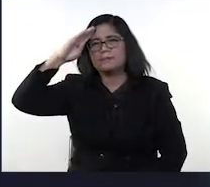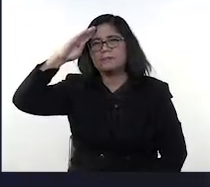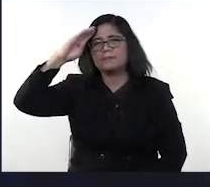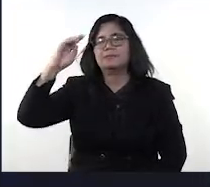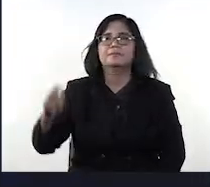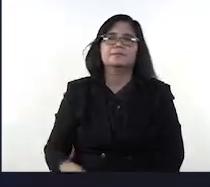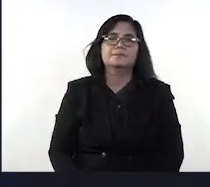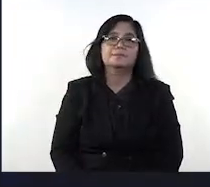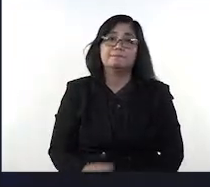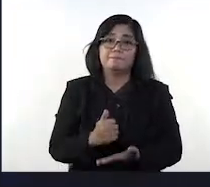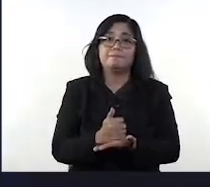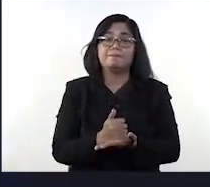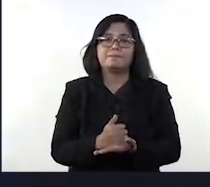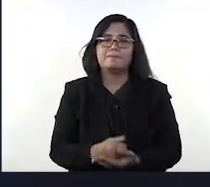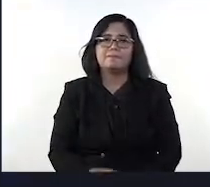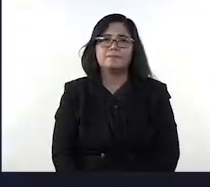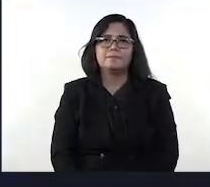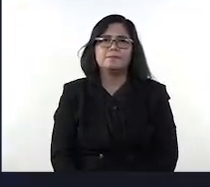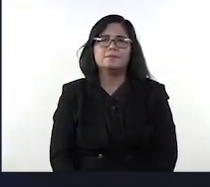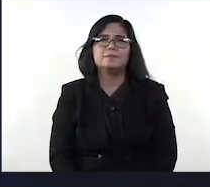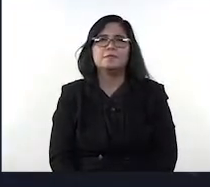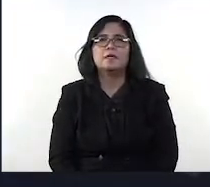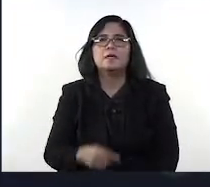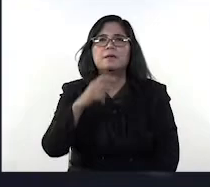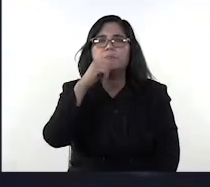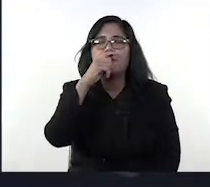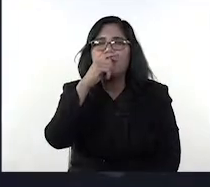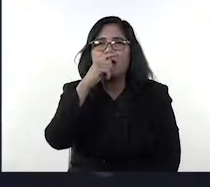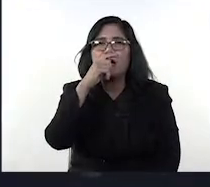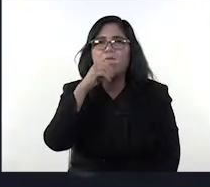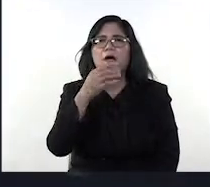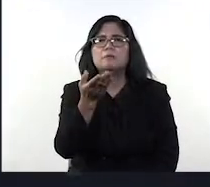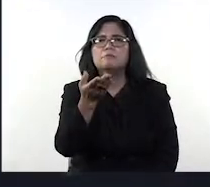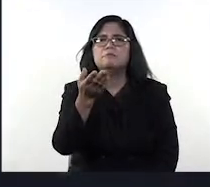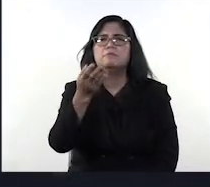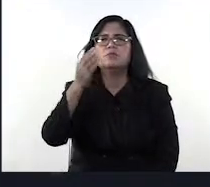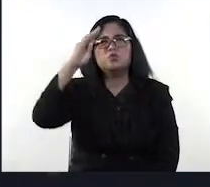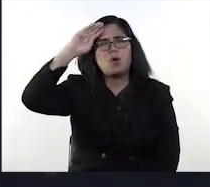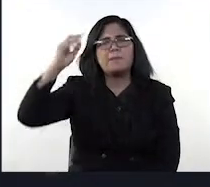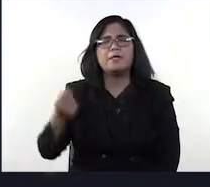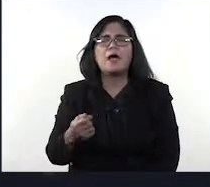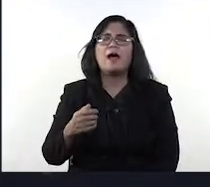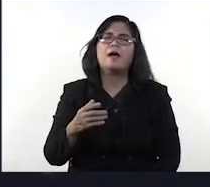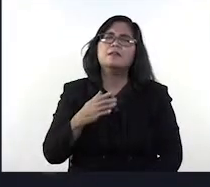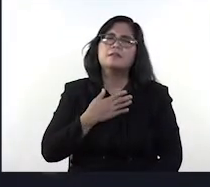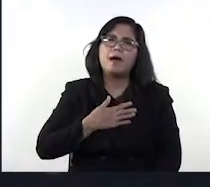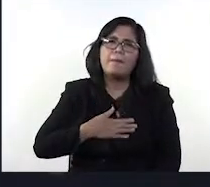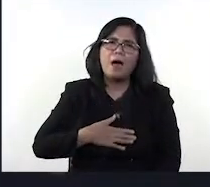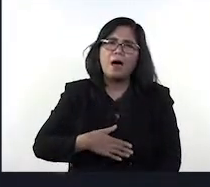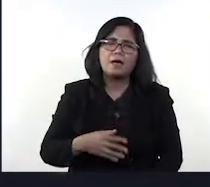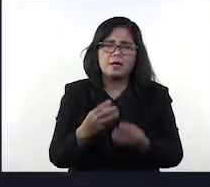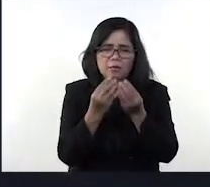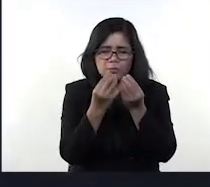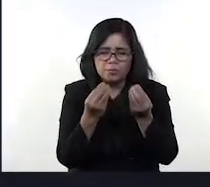Hai Pak kelompok sebagai is sebagai suami yang mengalah pada istrimu Pak Hai bersikap lemah lembut